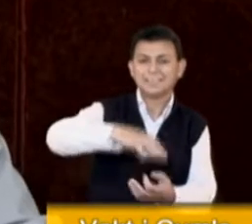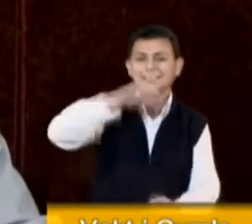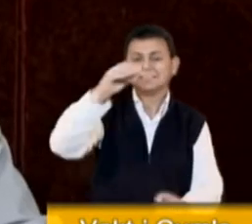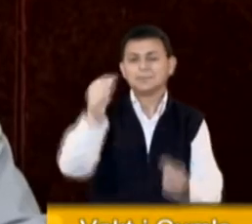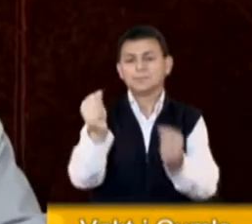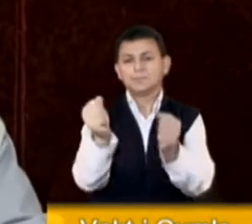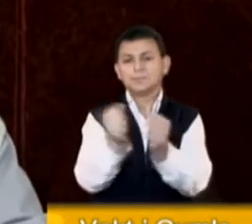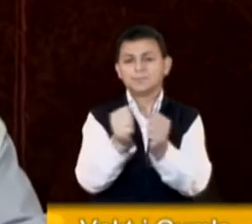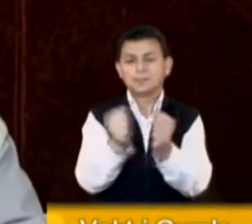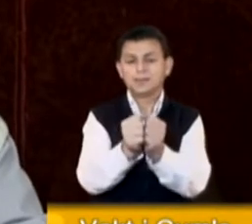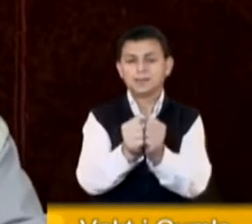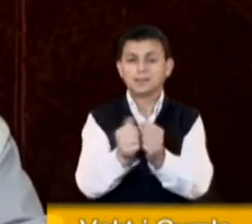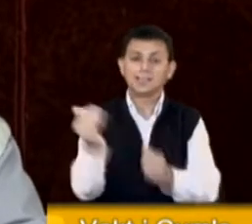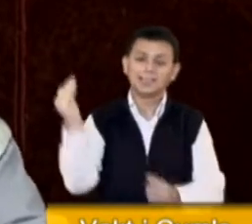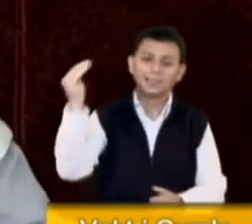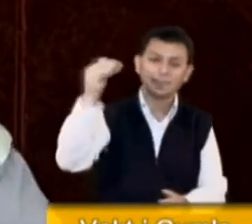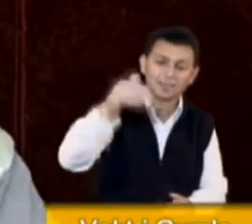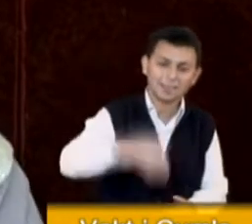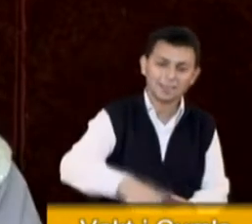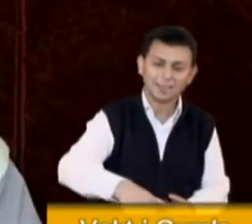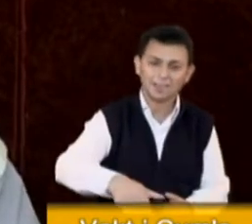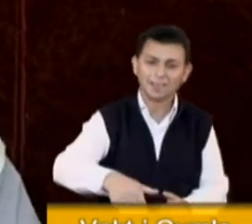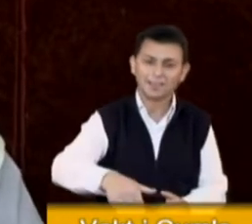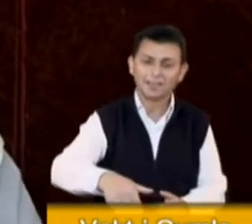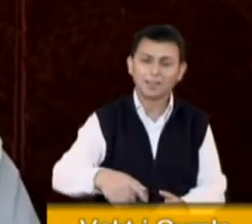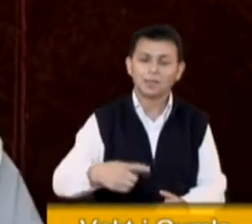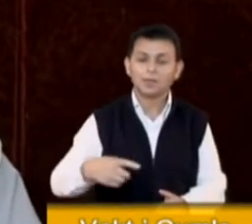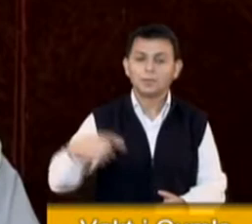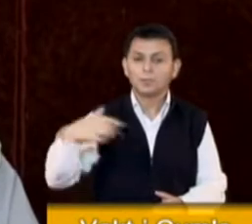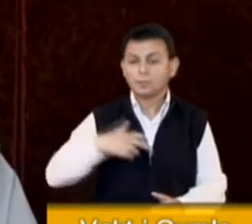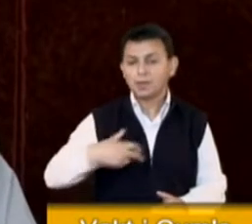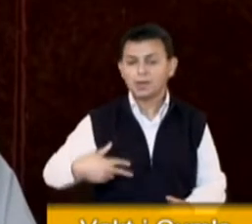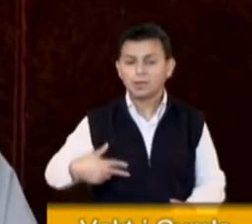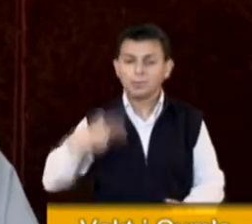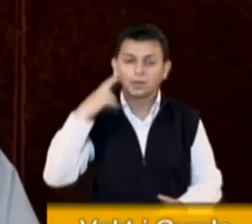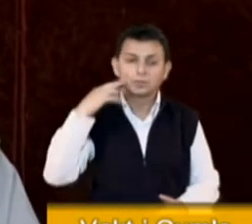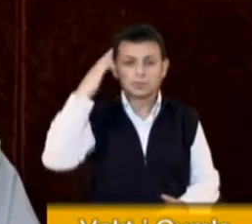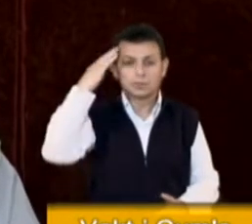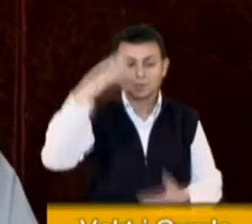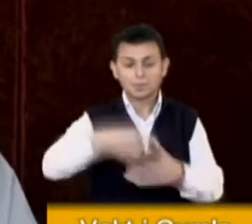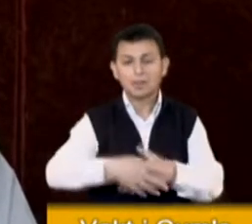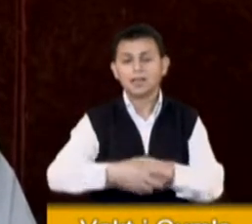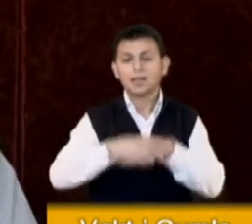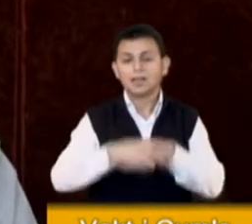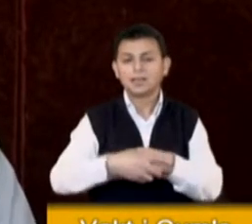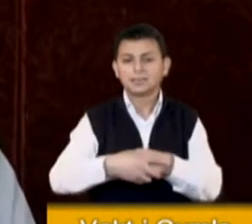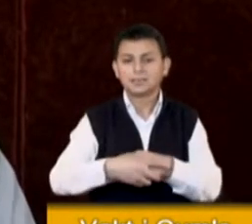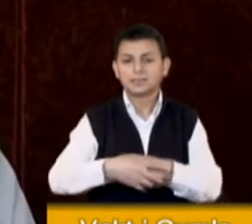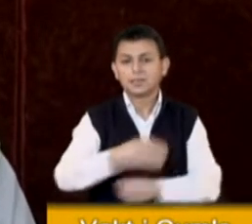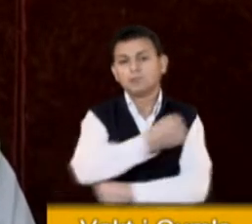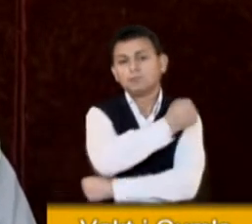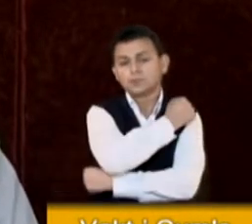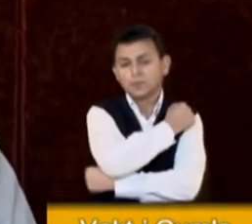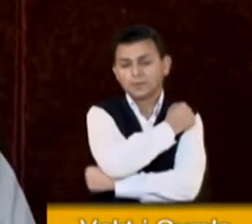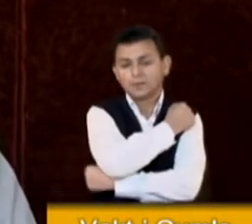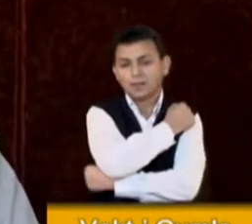gelmişti. Biat etmek üzere gelmişlerdi. Allah Resulü ile el sıkışacaklar, musafaha